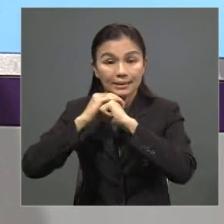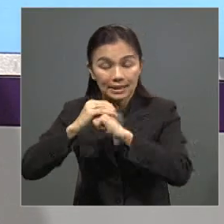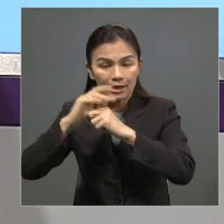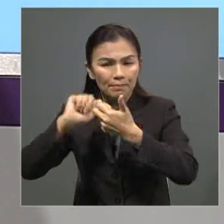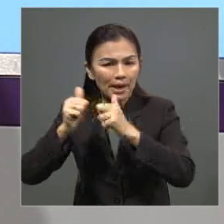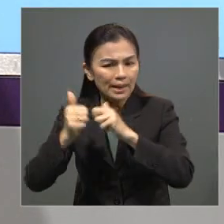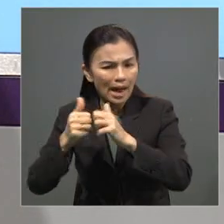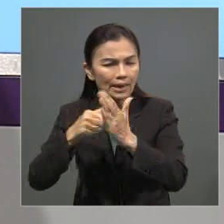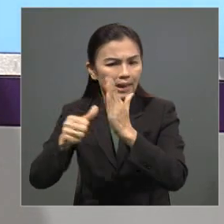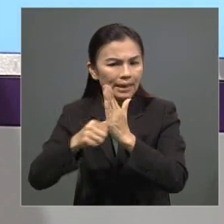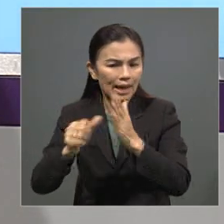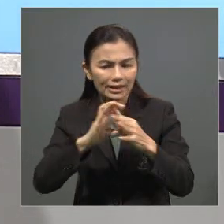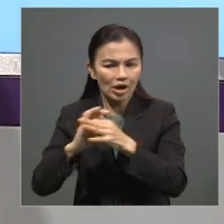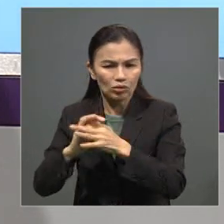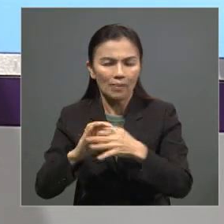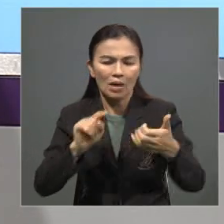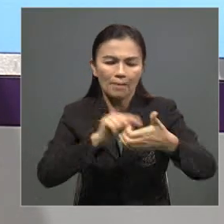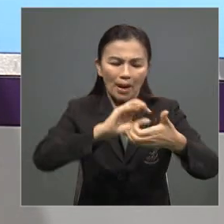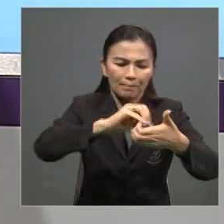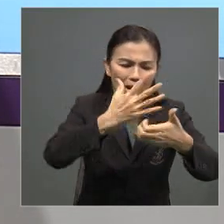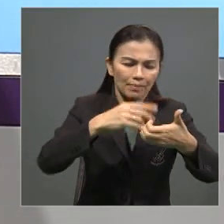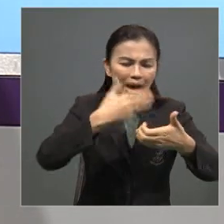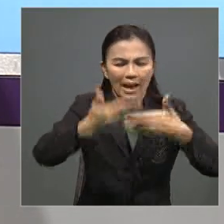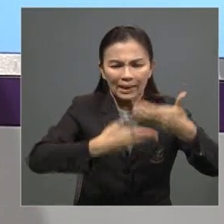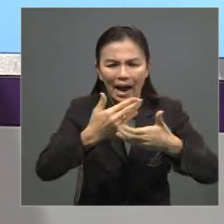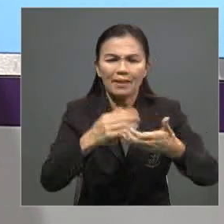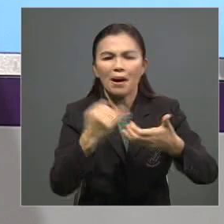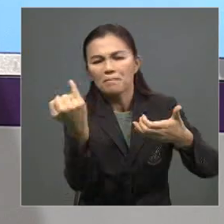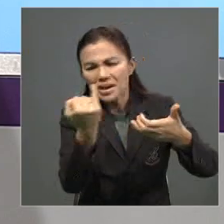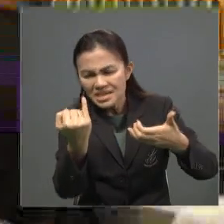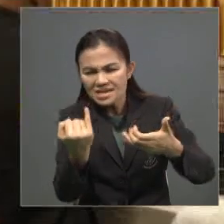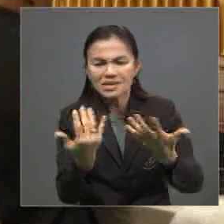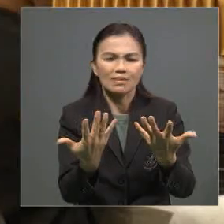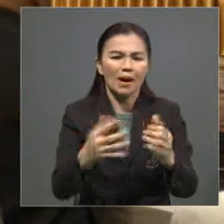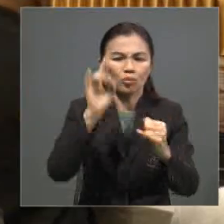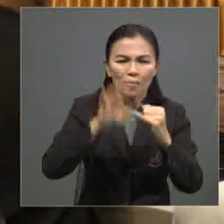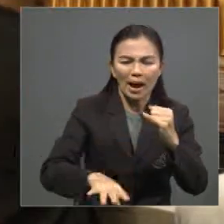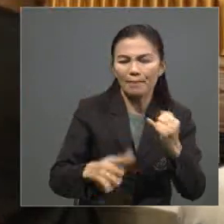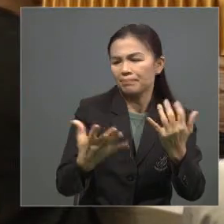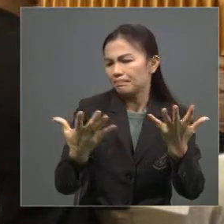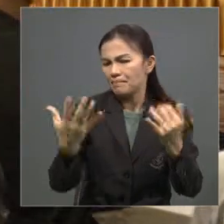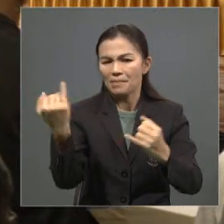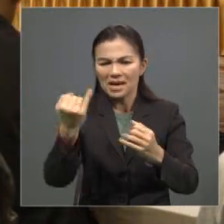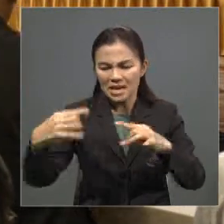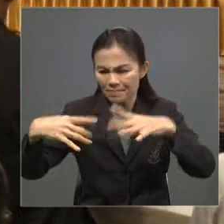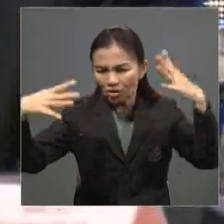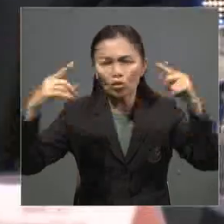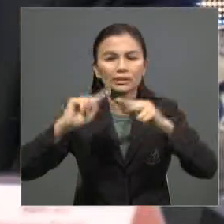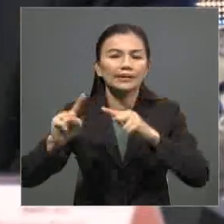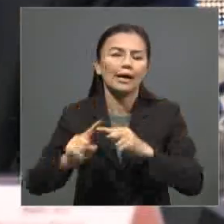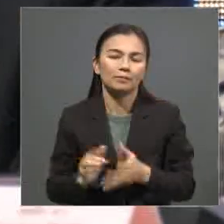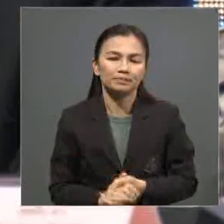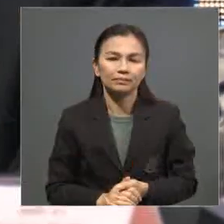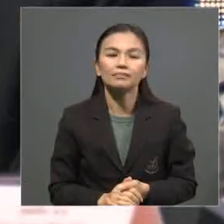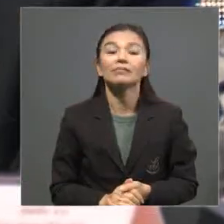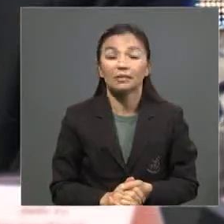ค้าอย่างแพลตฟอร์มออนไลน์ที่ขายสินค้าไม่ได้คุณภาพครับกลไกประสานงานและส่งเสริม